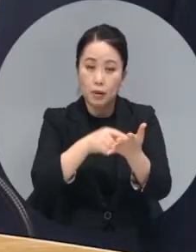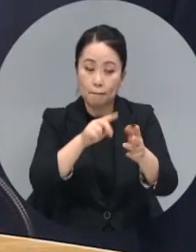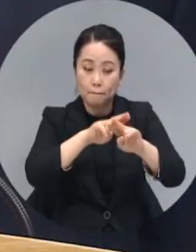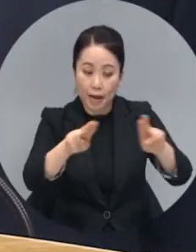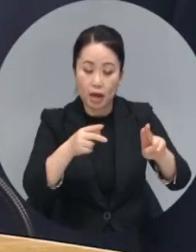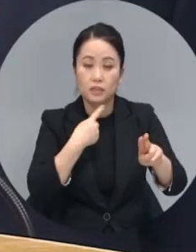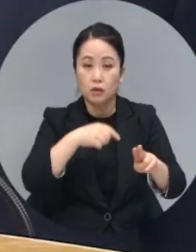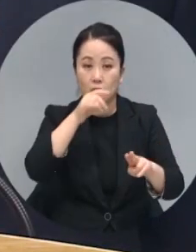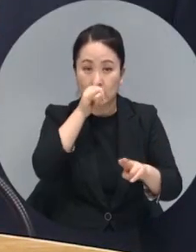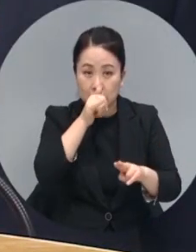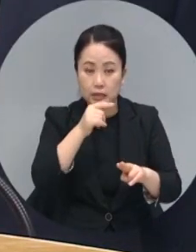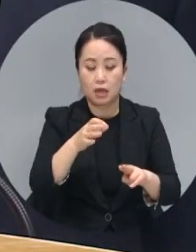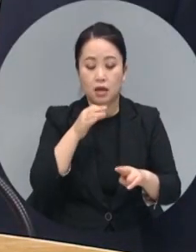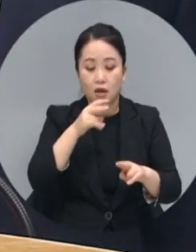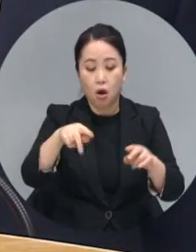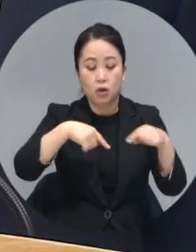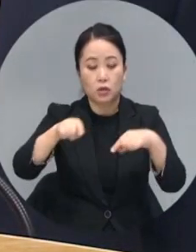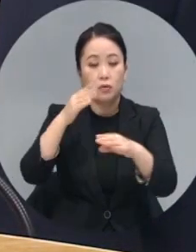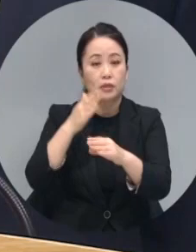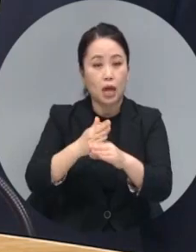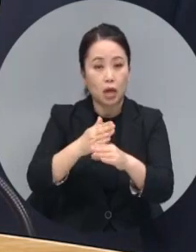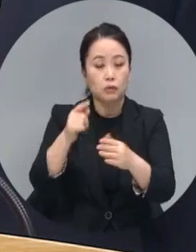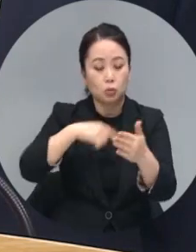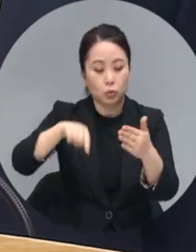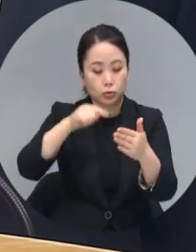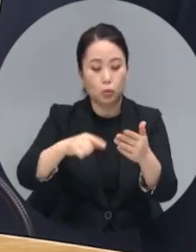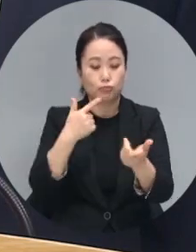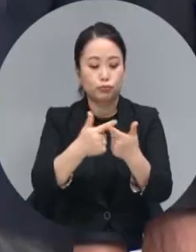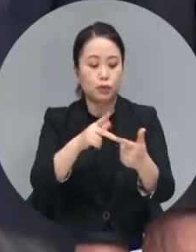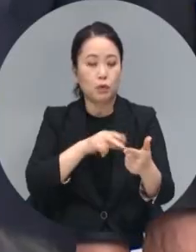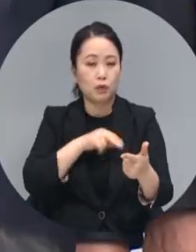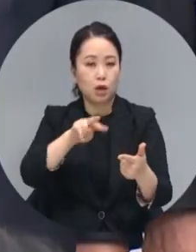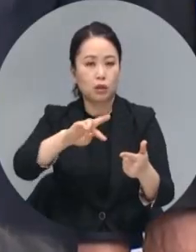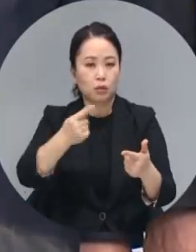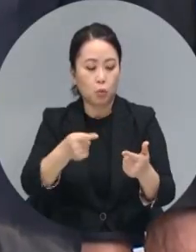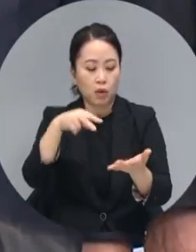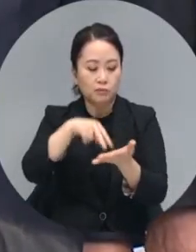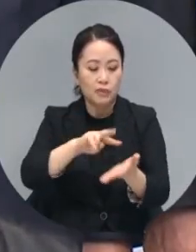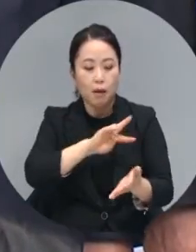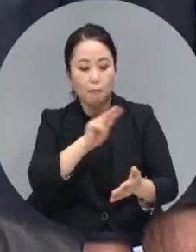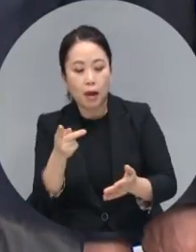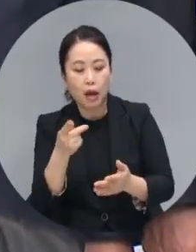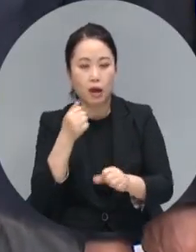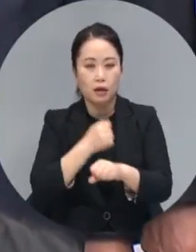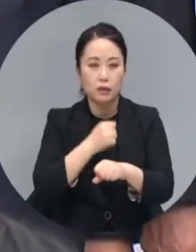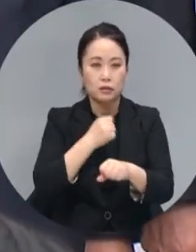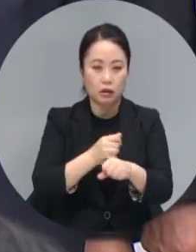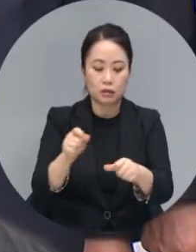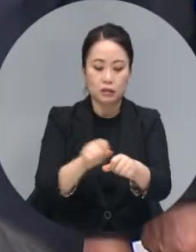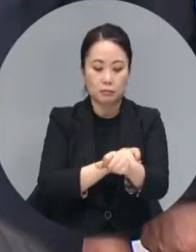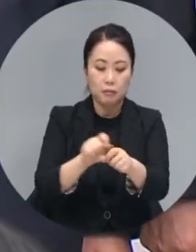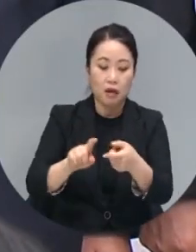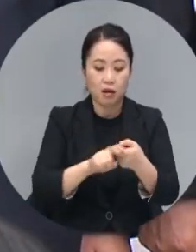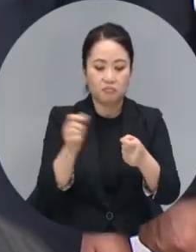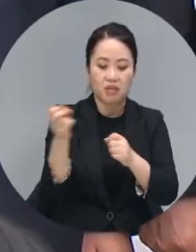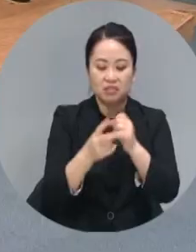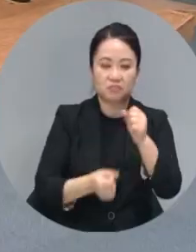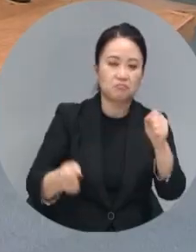소속 부산시 의원까지 입장을 180도 바꿔 부울경 특별연합을 되살리자고 주장하면서